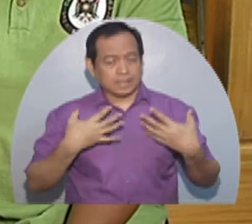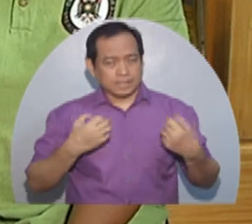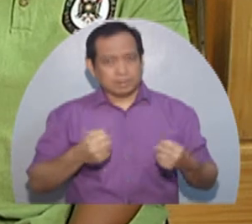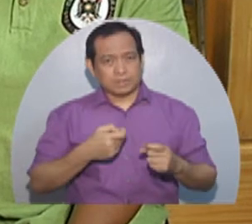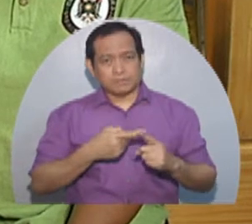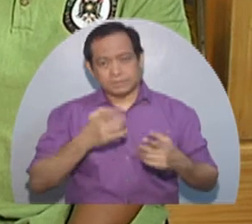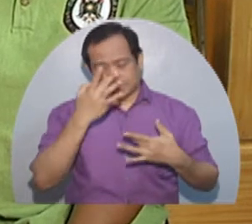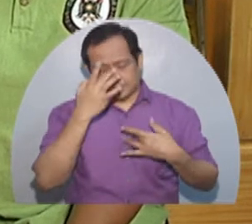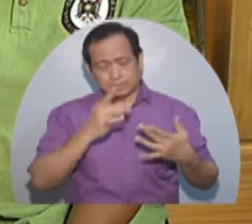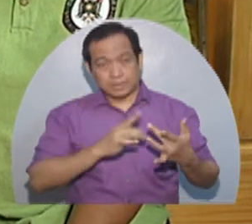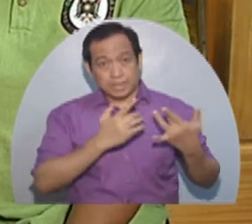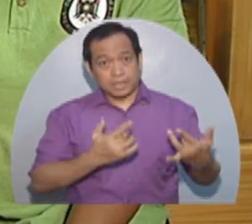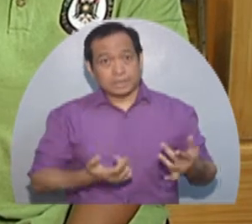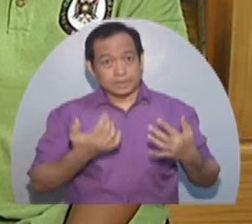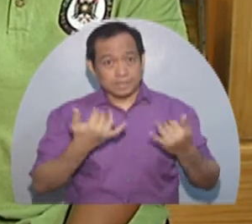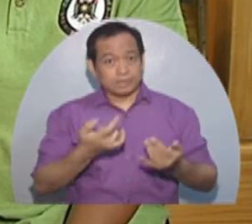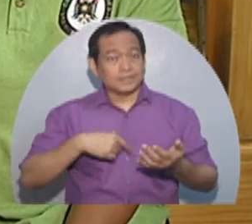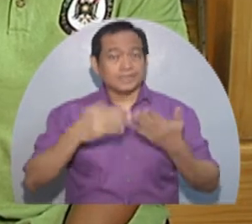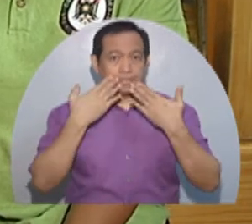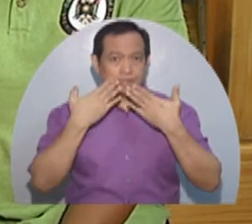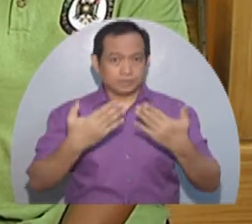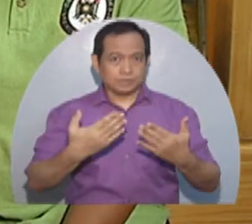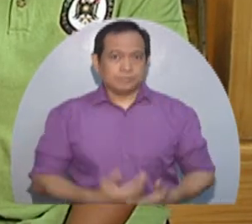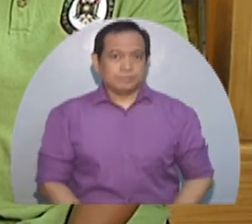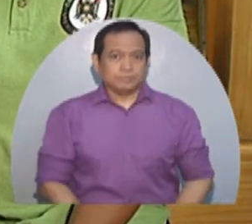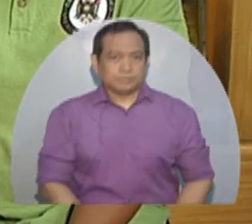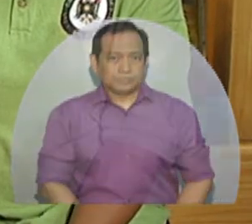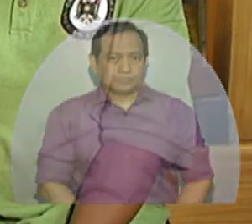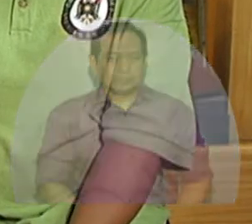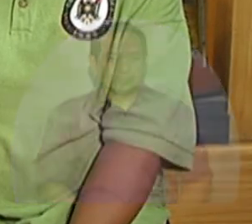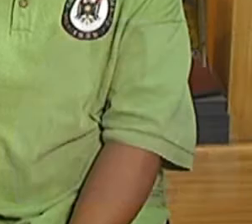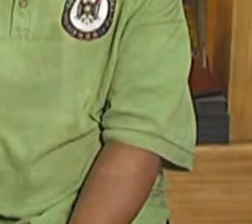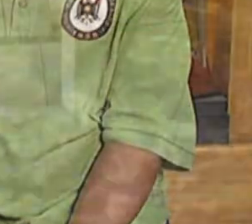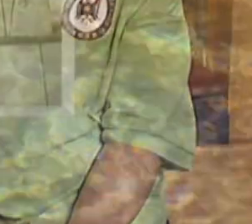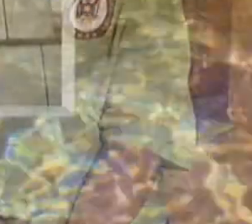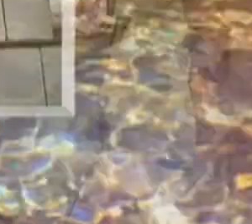Lena sa kanyang sakit sa puso. Ngayon pa lang, nagpapasalamat na po kami sa inyo.